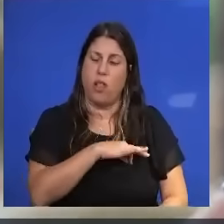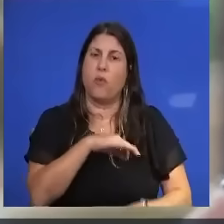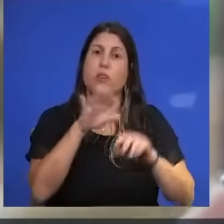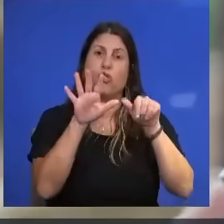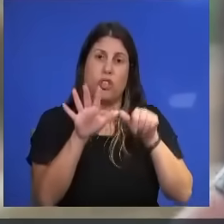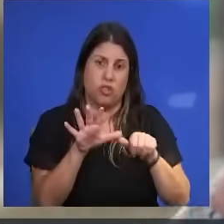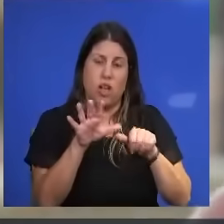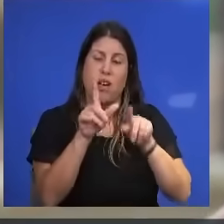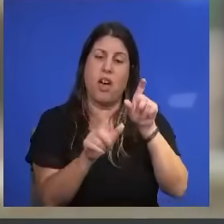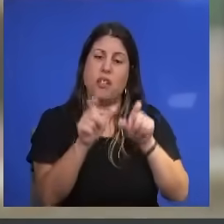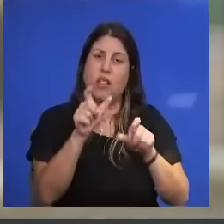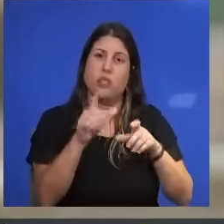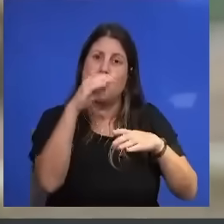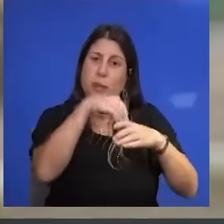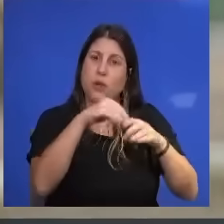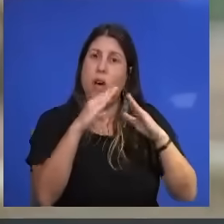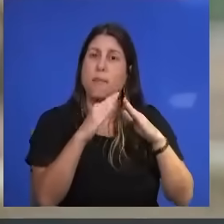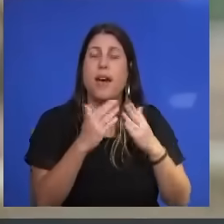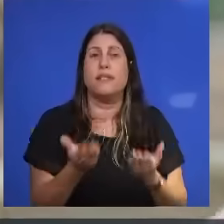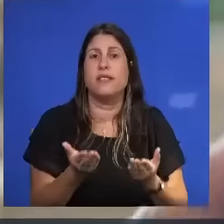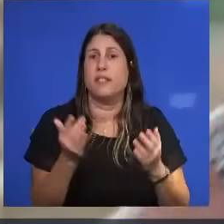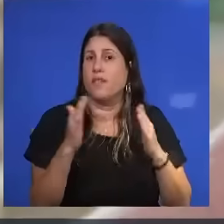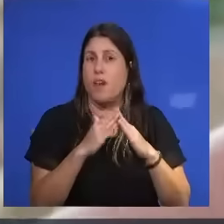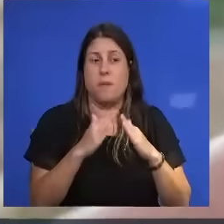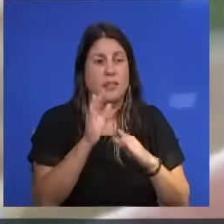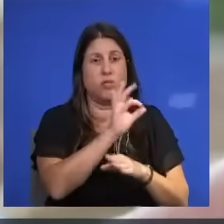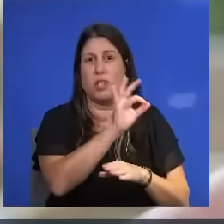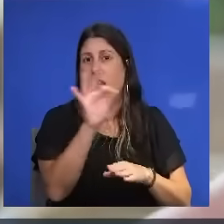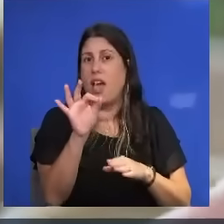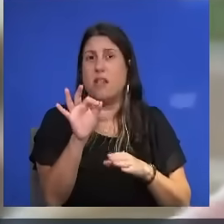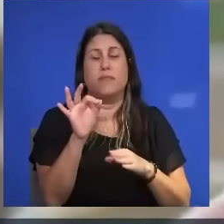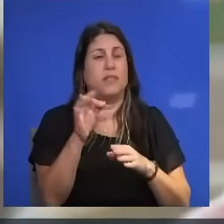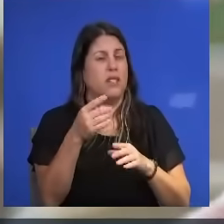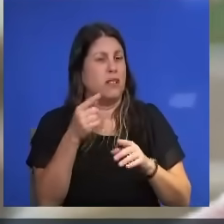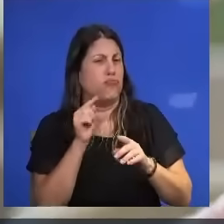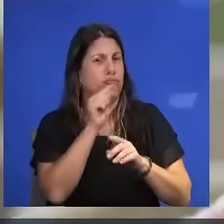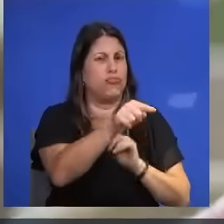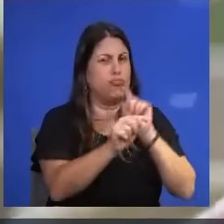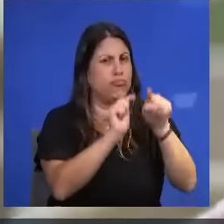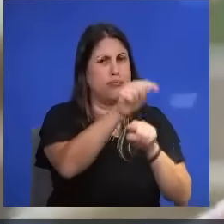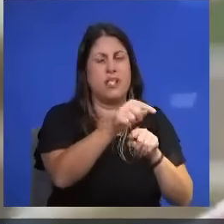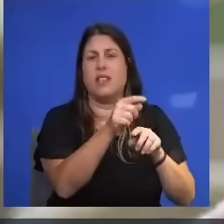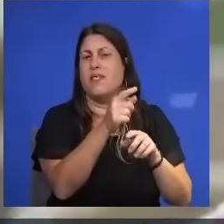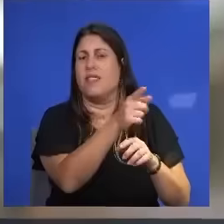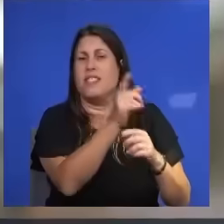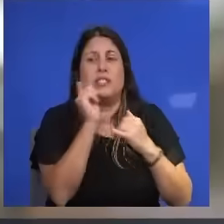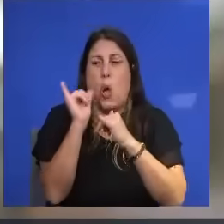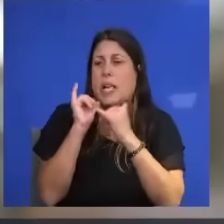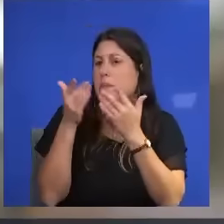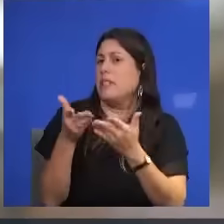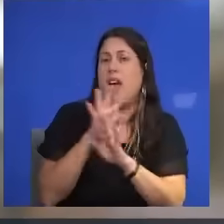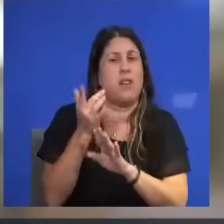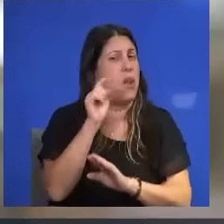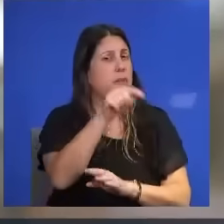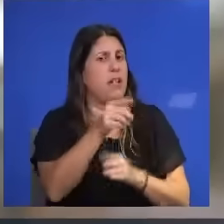בתוך הבית, והבית שלהם כל הזמן מופגז, והם צועקים לעזרה, ואף אחד לא מגיע לעזרה.